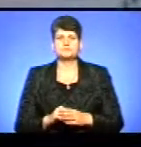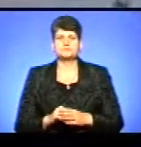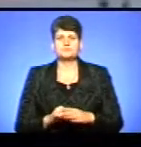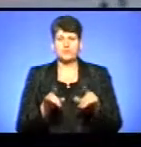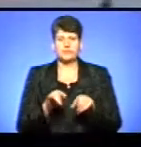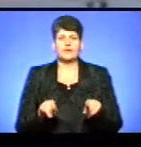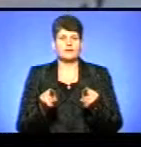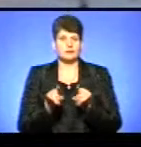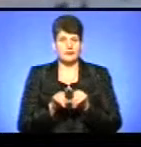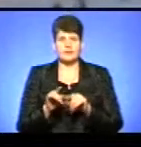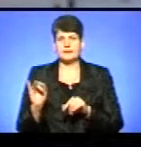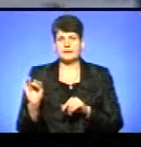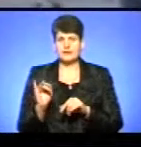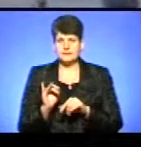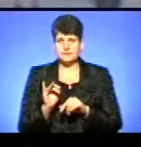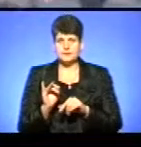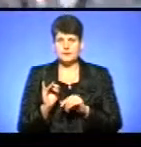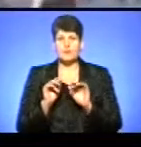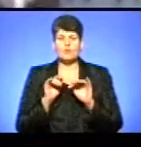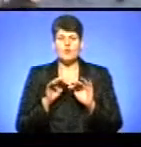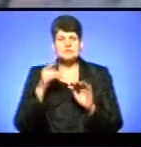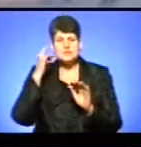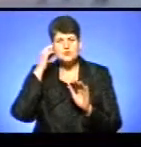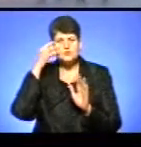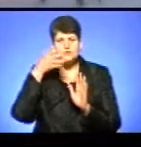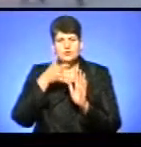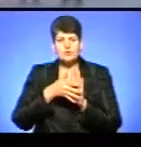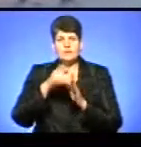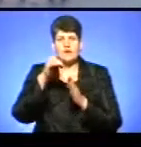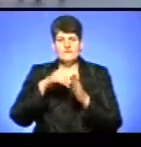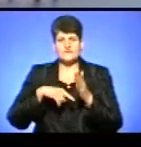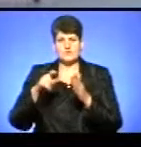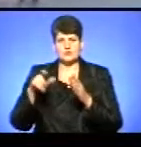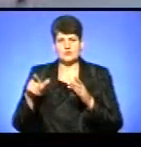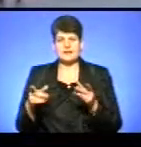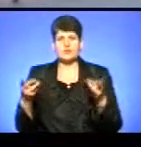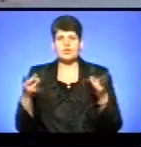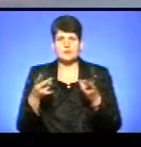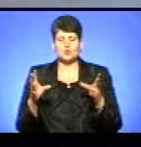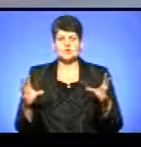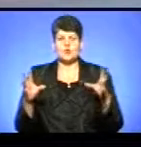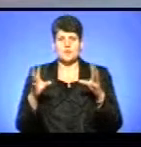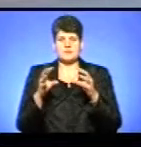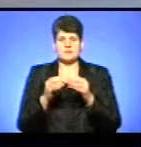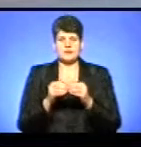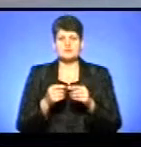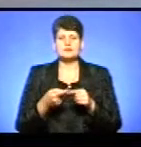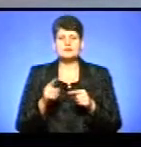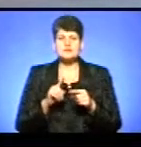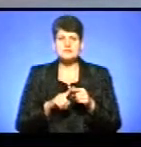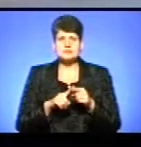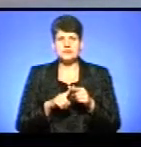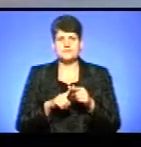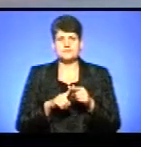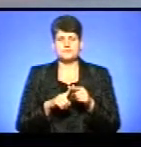так і процесу усвідомлення віруючих необхідності об'єднатися. Це, знову ж таки,